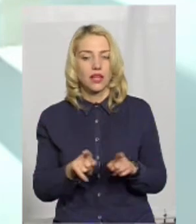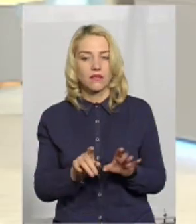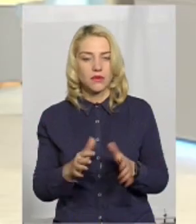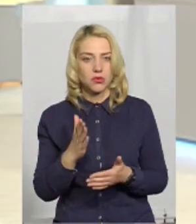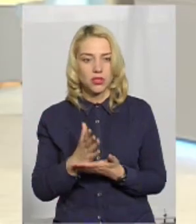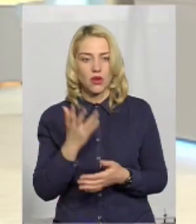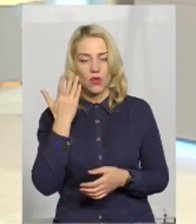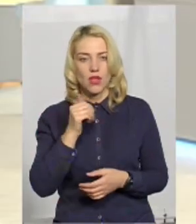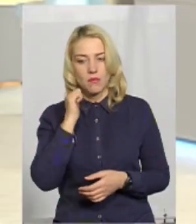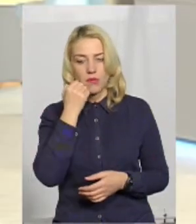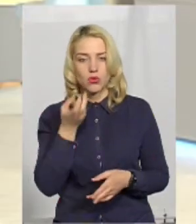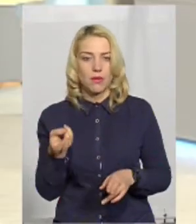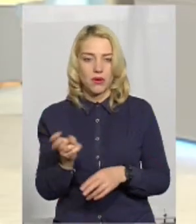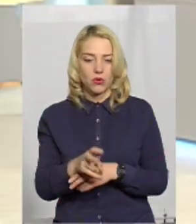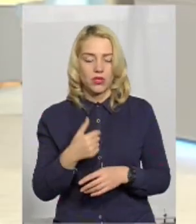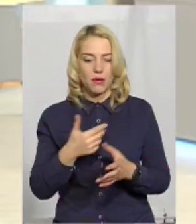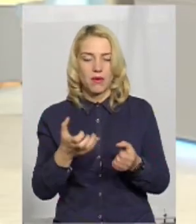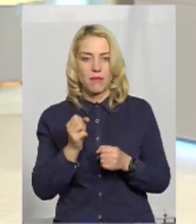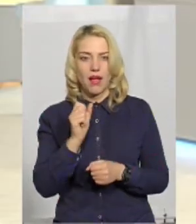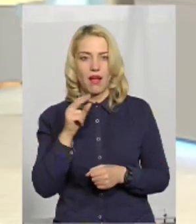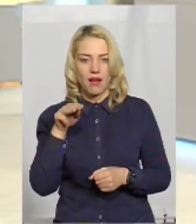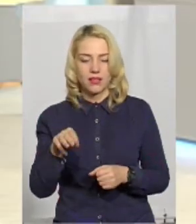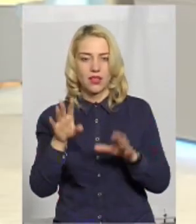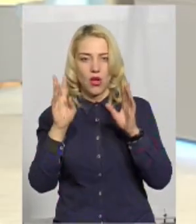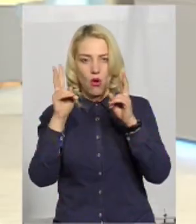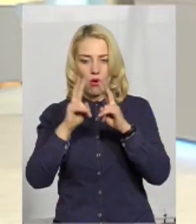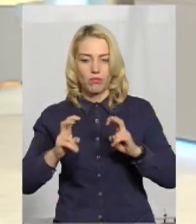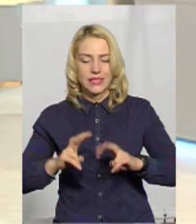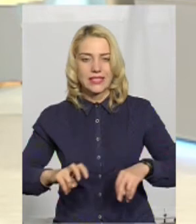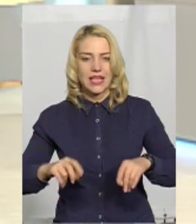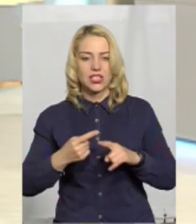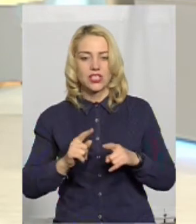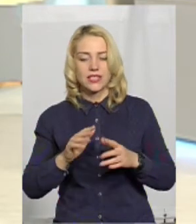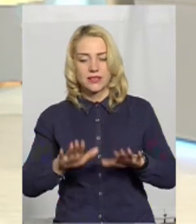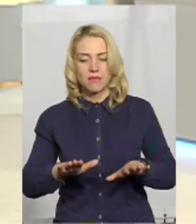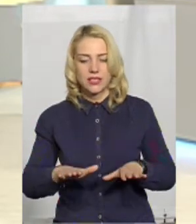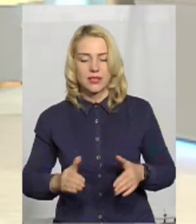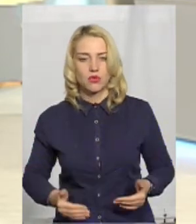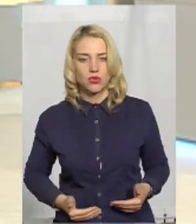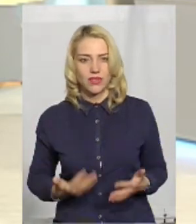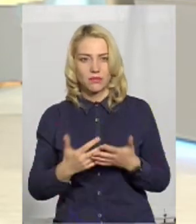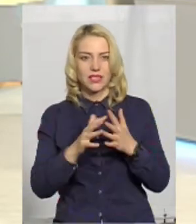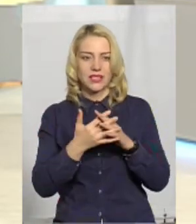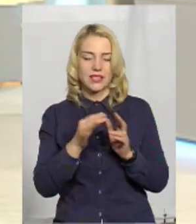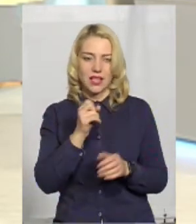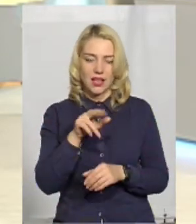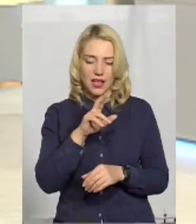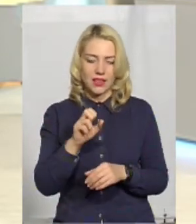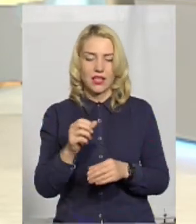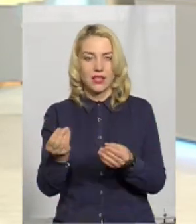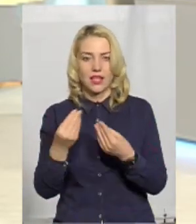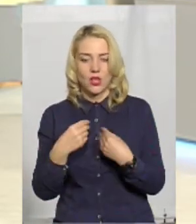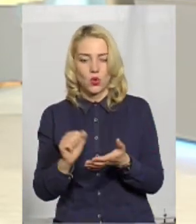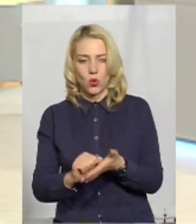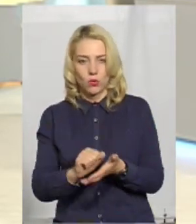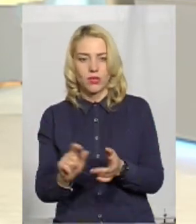коли приходить бабуся, ми беремо акт обстеження з того, ну, з місця проживання, сільська рада там, чи міська рада нам дає документ про те, що,